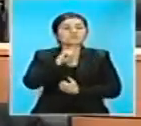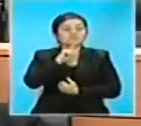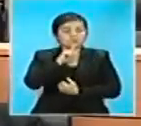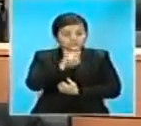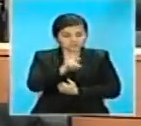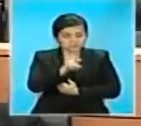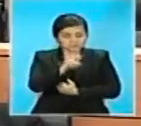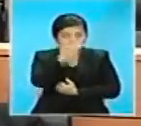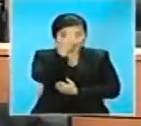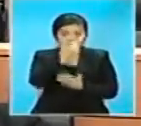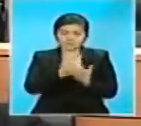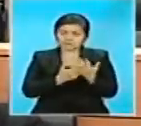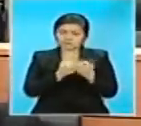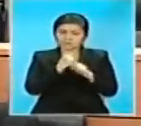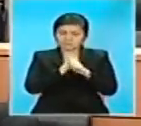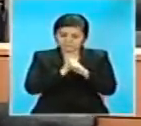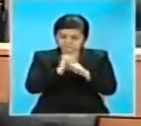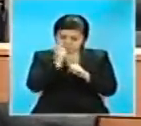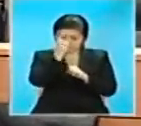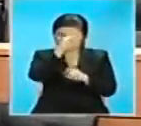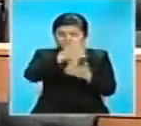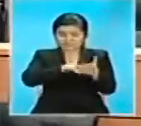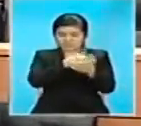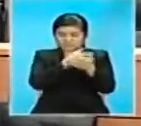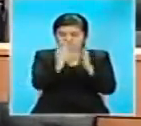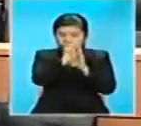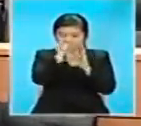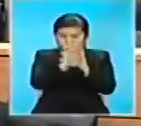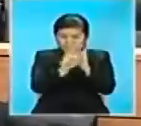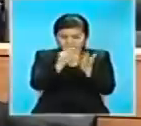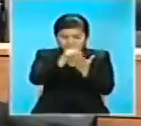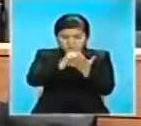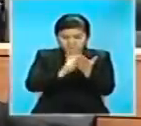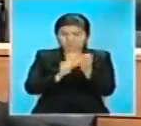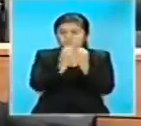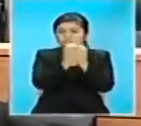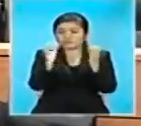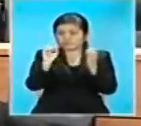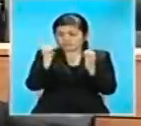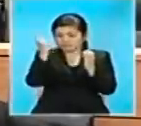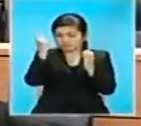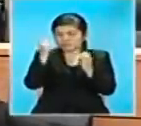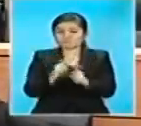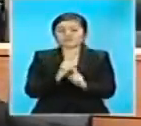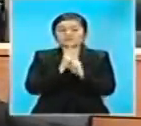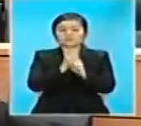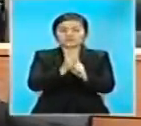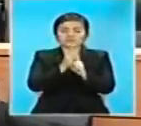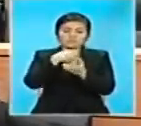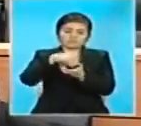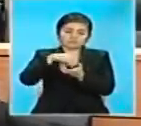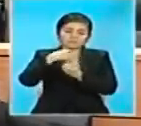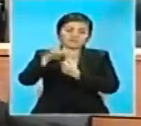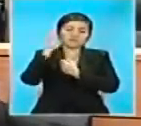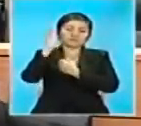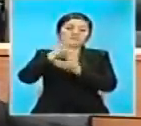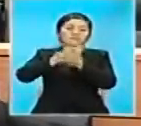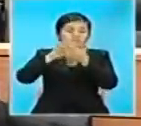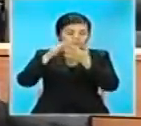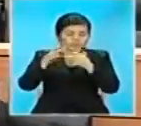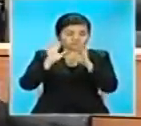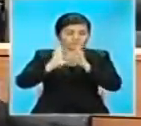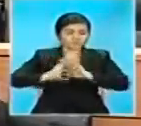ทำไมต้องยกร่างใหม่แน่นอนนะครับอย่างที่ผมกราบเรียนไปแล้วนะครับว่าสำ